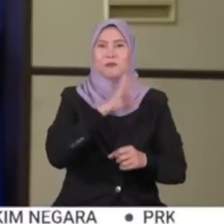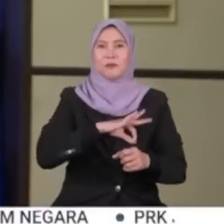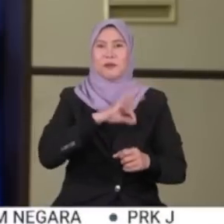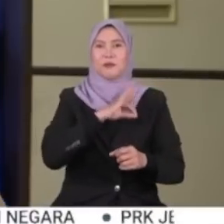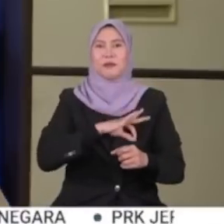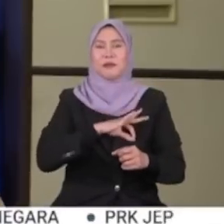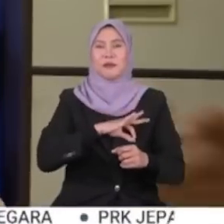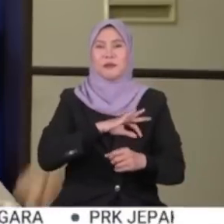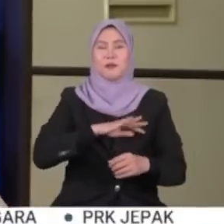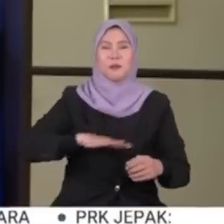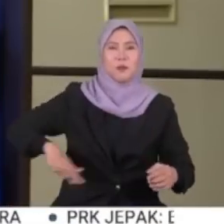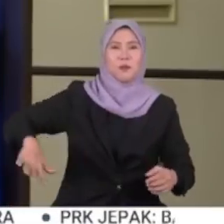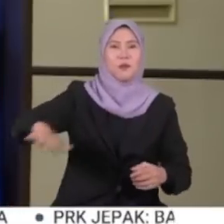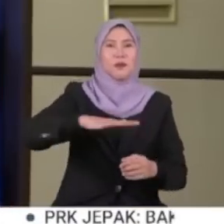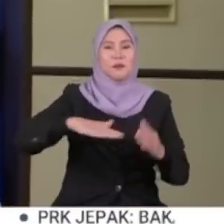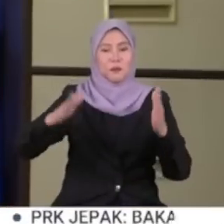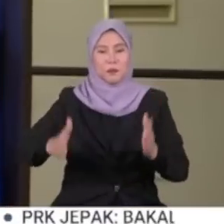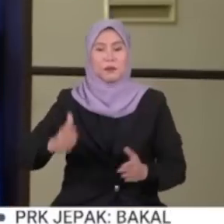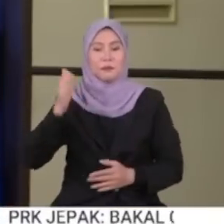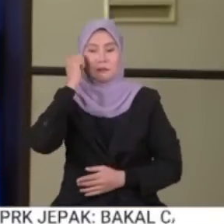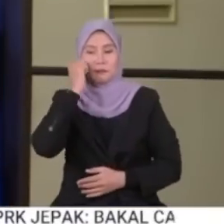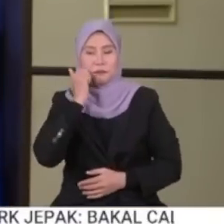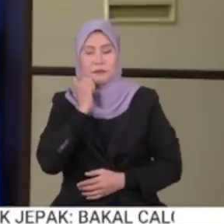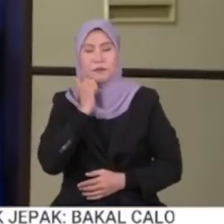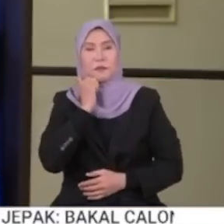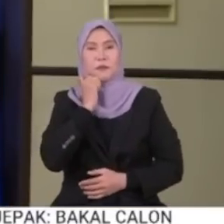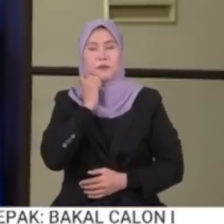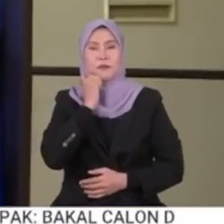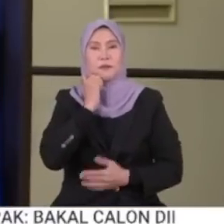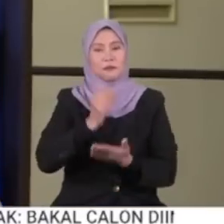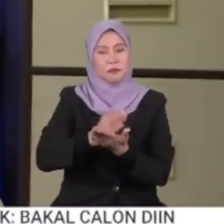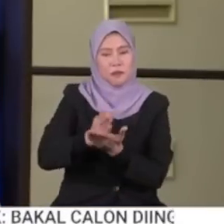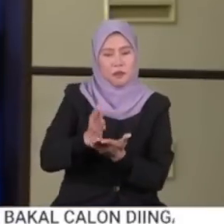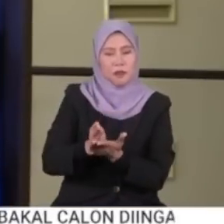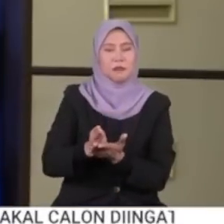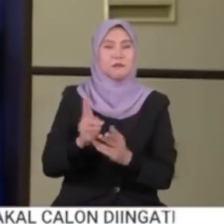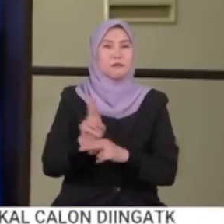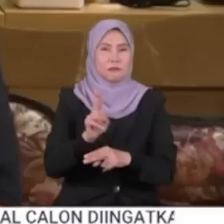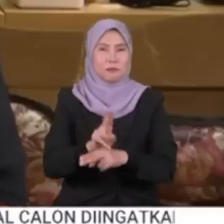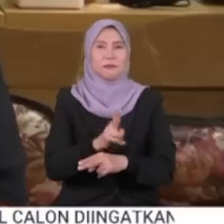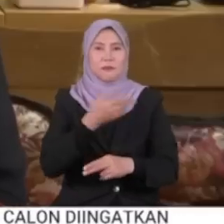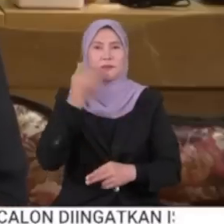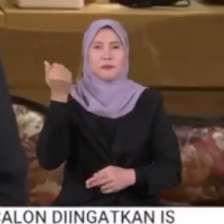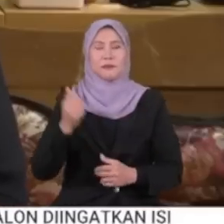manfaatkan semua warga emas ni akan memanfaatkan bajet ini dengan sebaiknya.